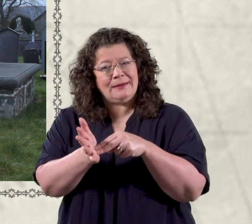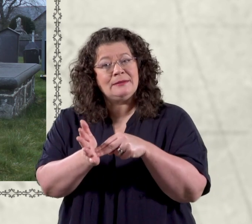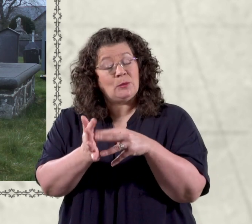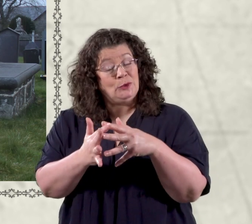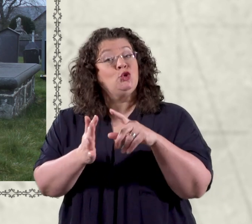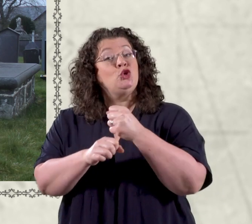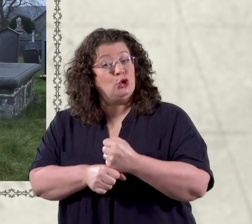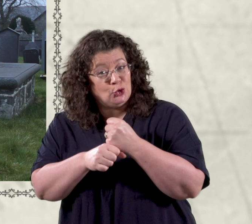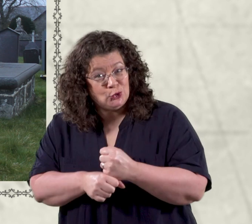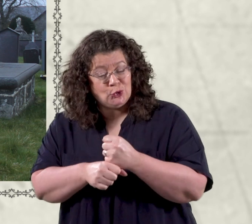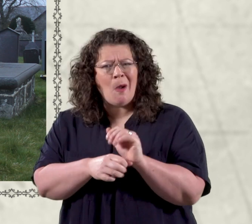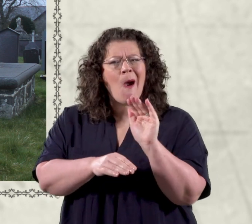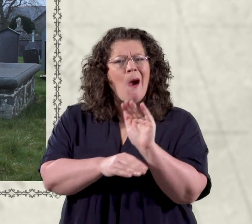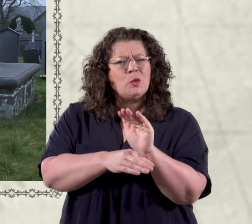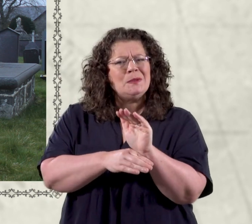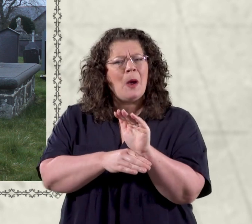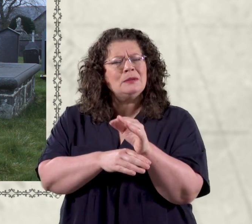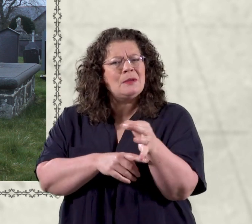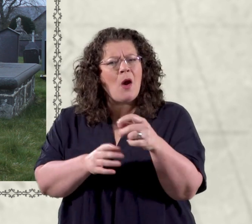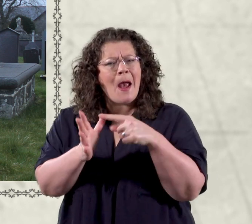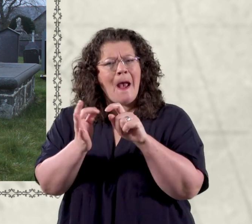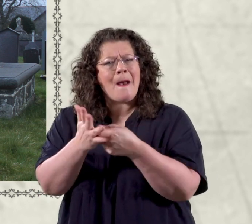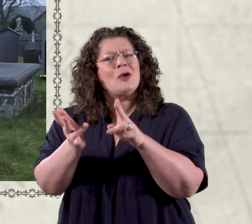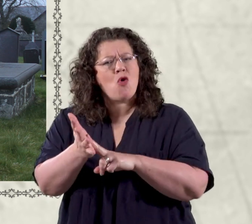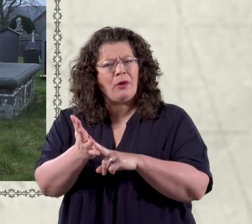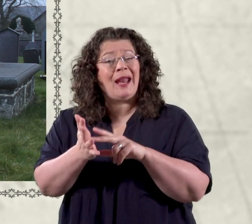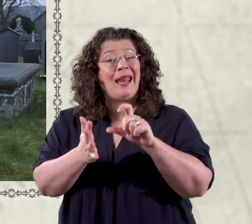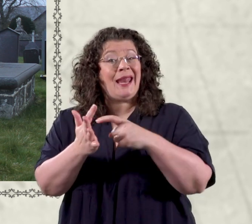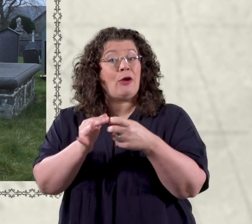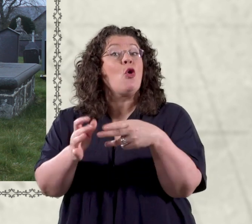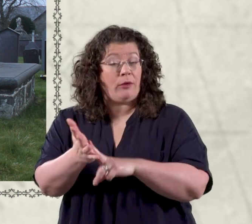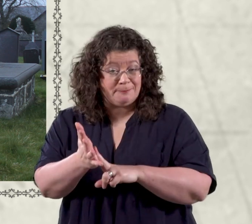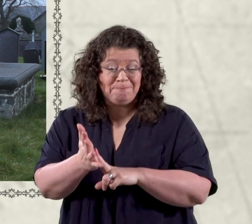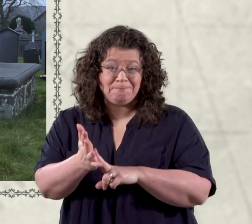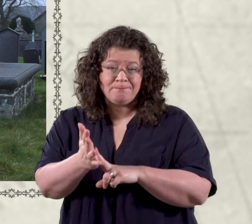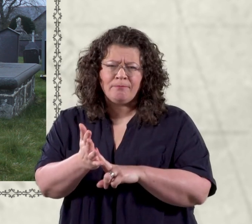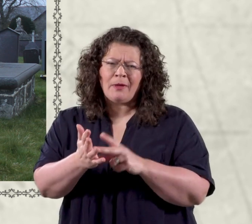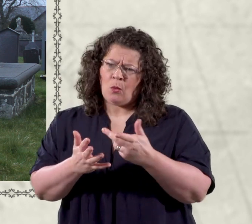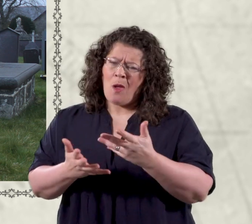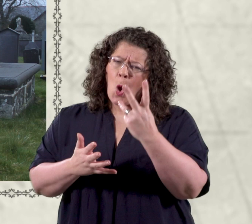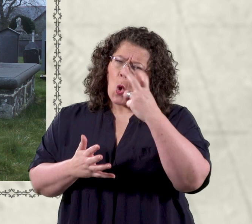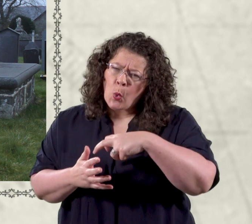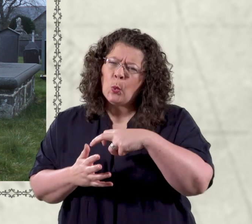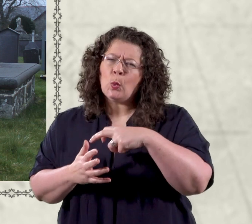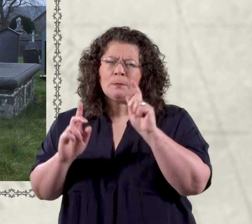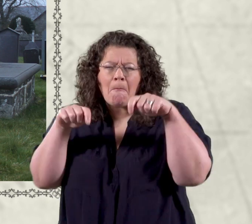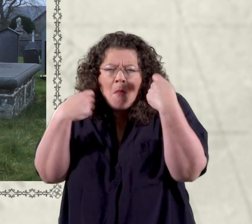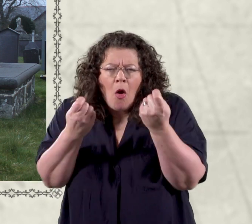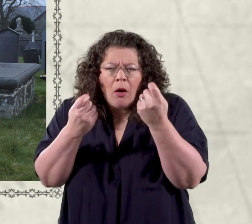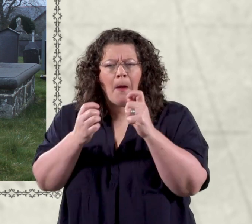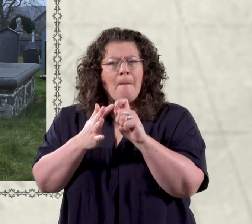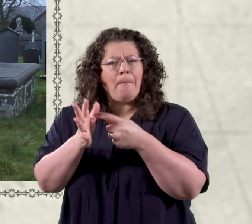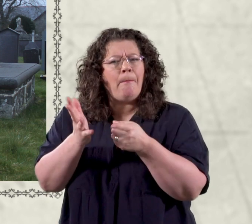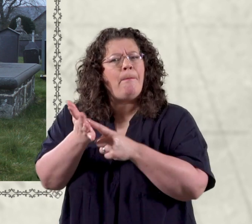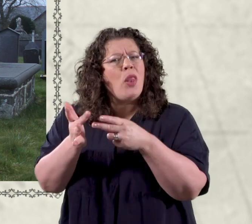Eglwys hen fynyw, ger Aberaeron. Yn y fan hyn nath y mynach hynod